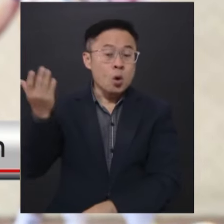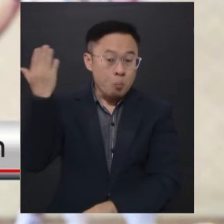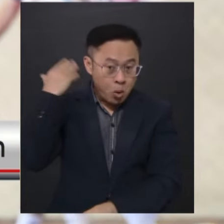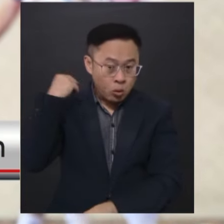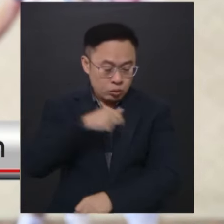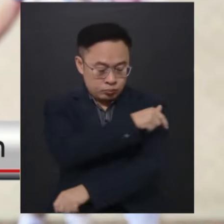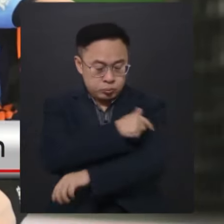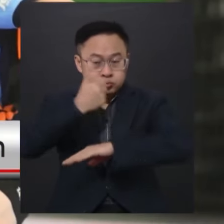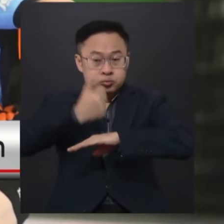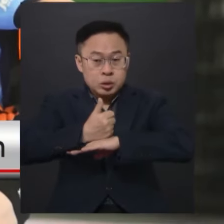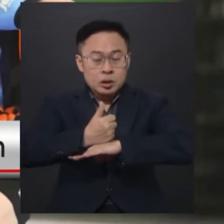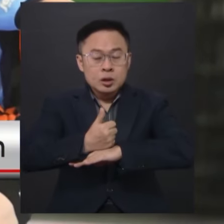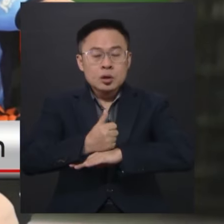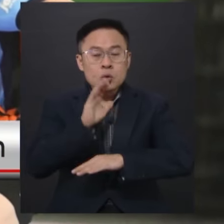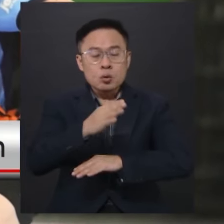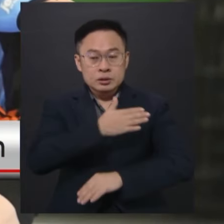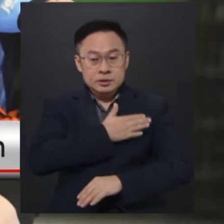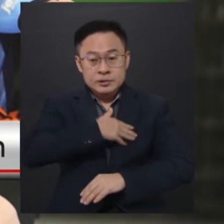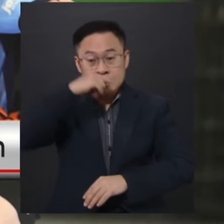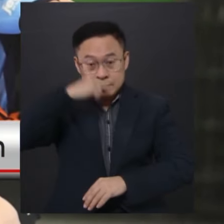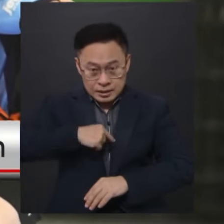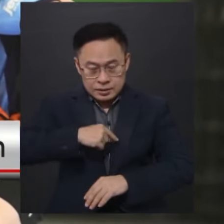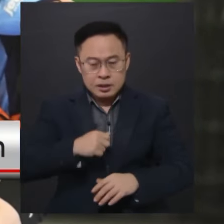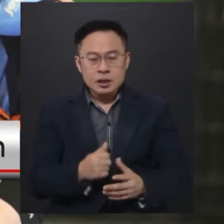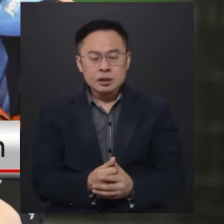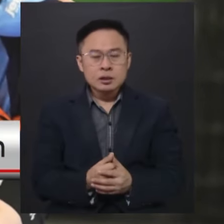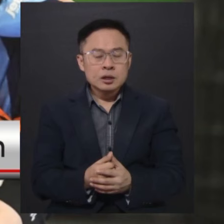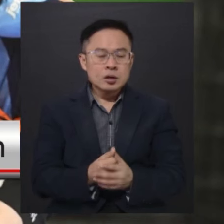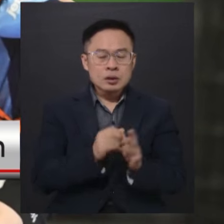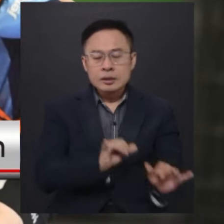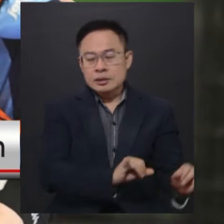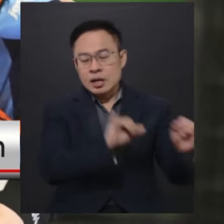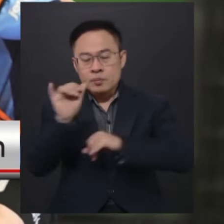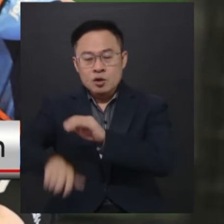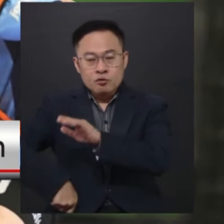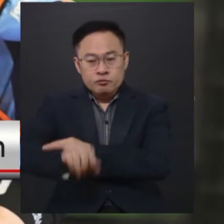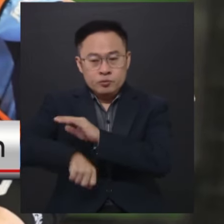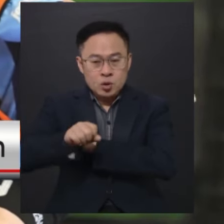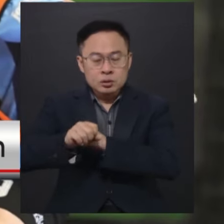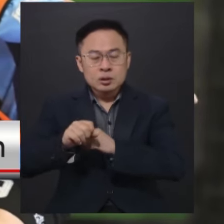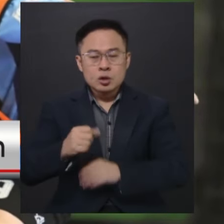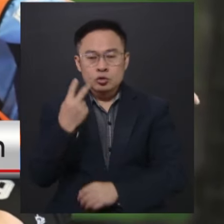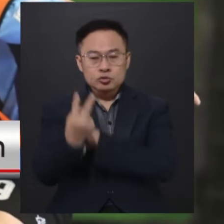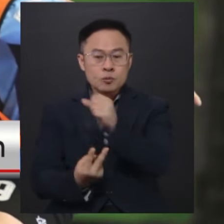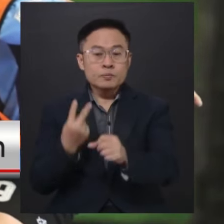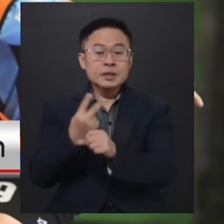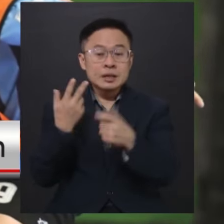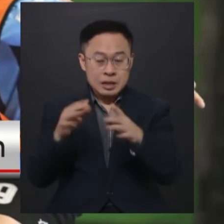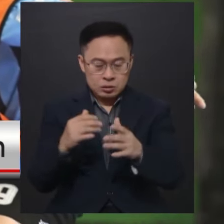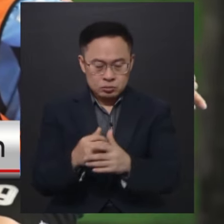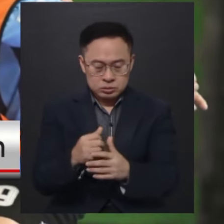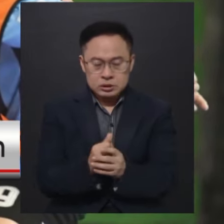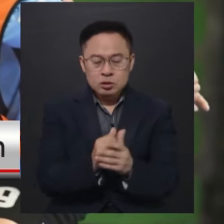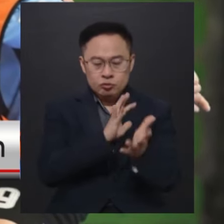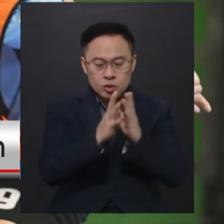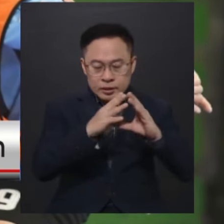ทีมบรูเวฟชลบุรีอีกครั้งหลังจากแยกทางกับทีมฟุตบอลนครปฐมยูไนเต็ดเมื่อจบฤดูกาลไทยลีกเมื่อเดือนพฤษภาคมที่ผ่านมา